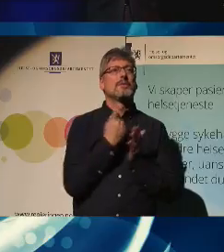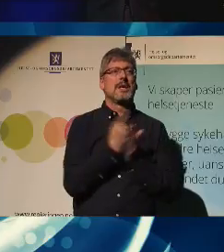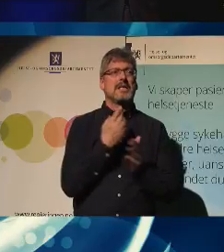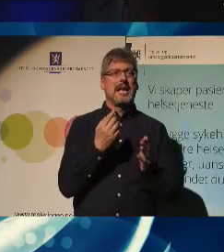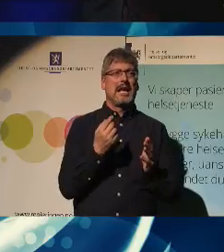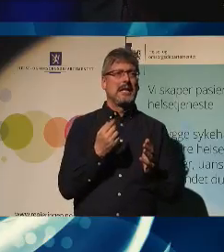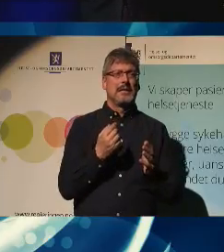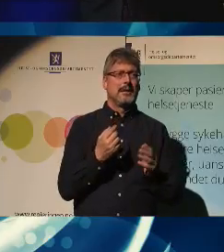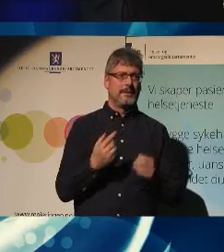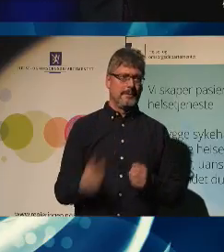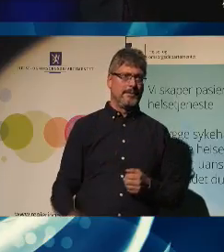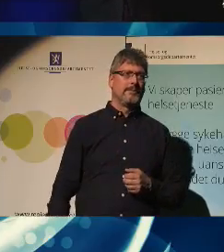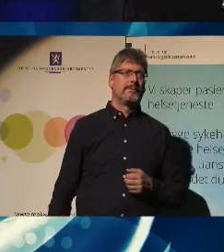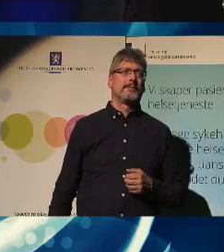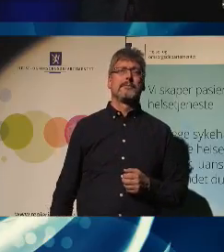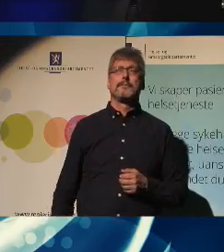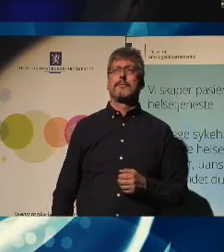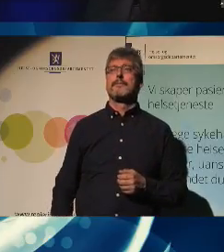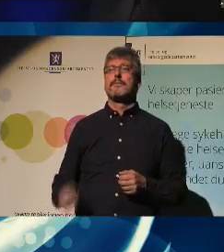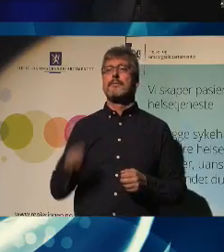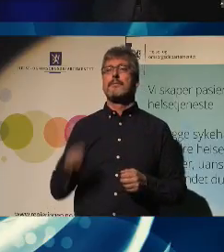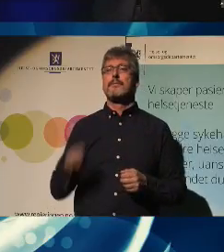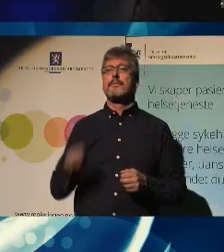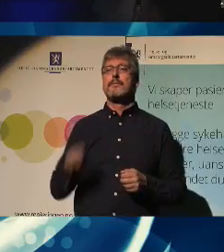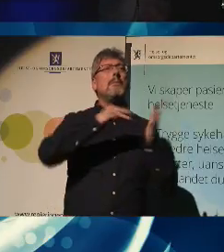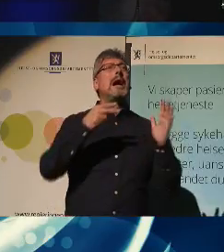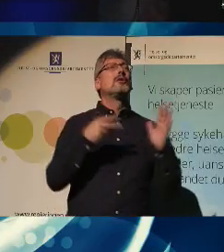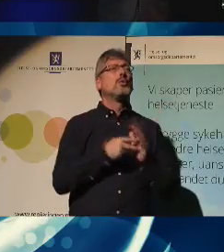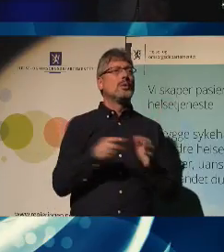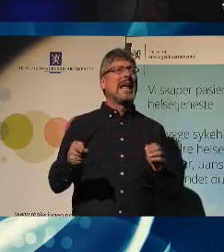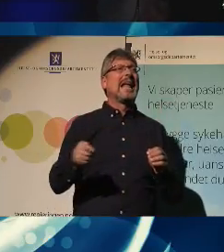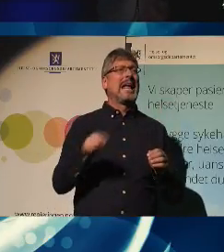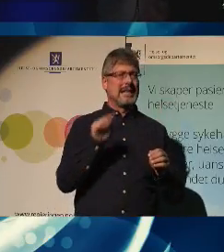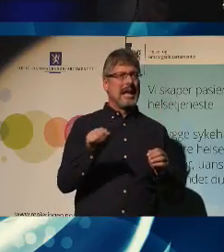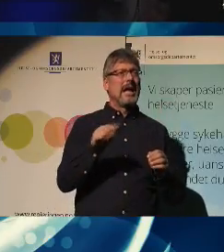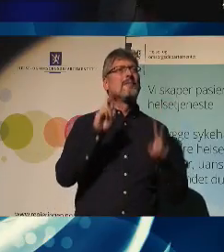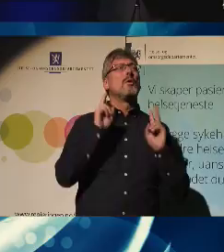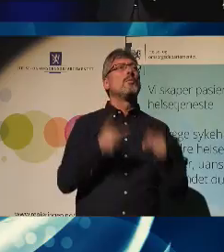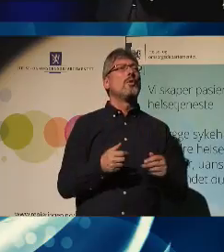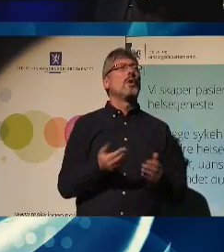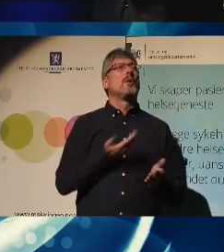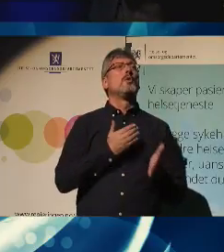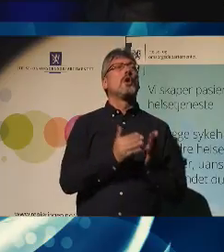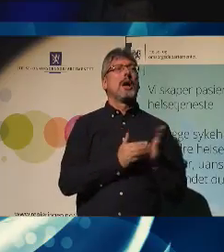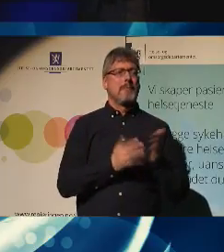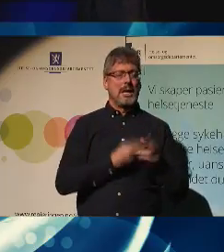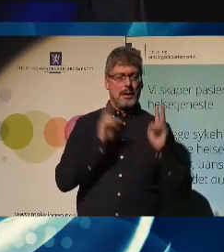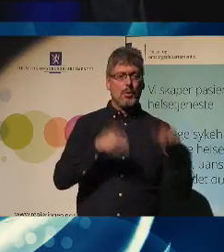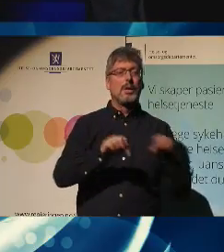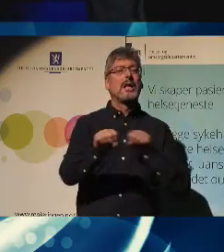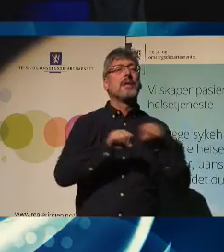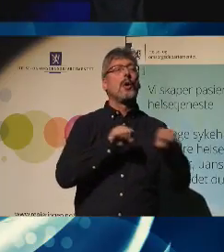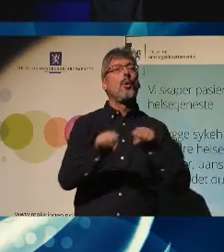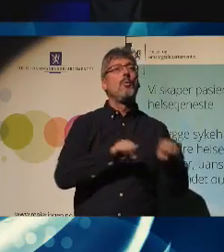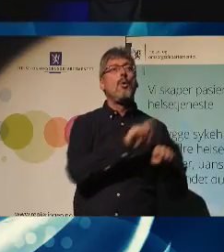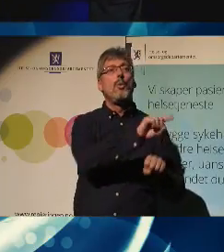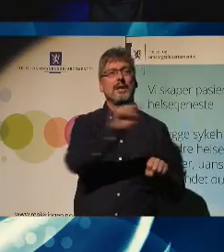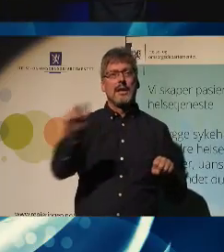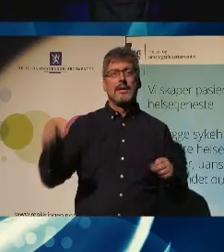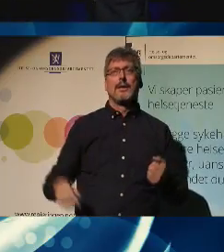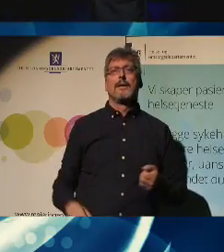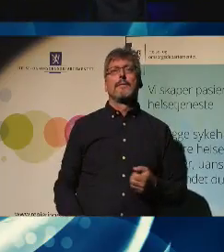skjedde. Denne metodikken bør vi bruke i langt større grad. Den brukes også i kommunene. Jeg